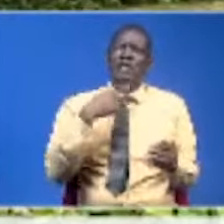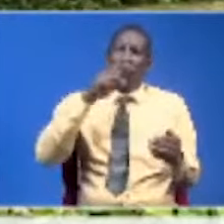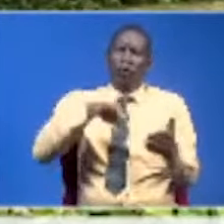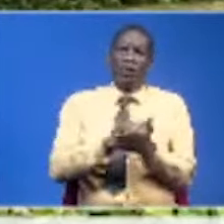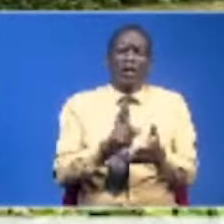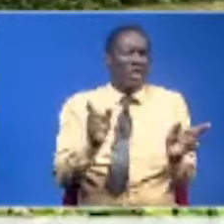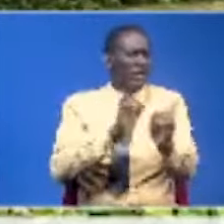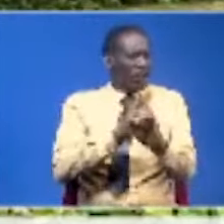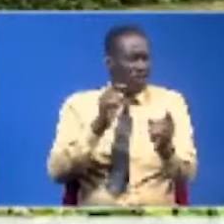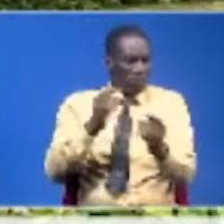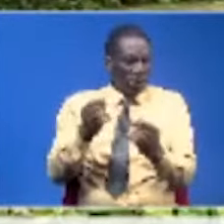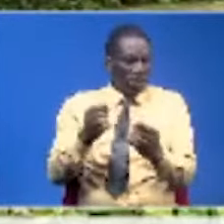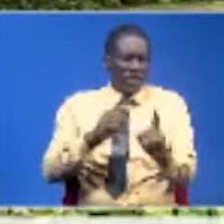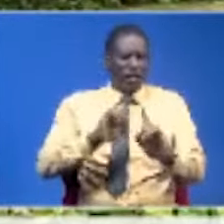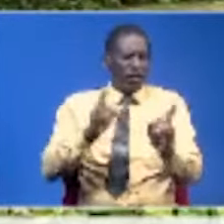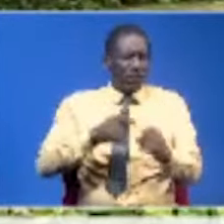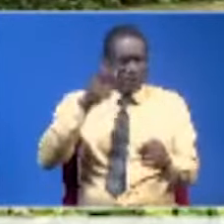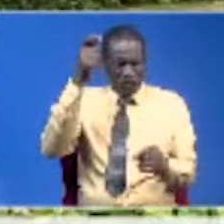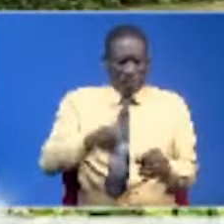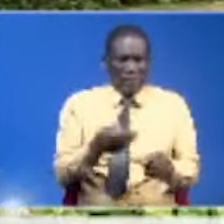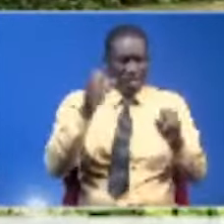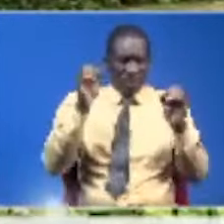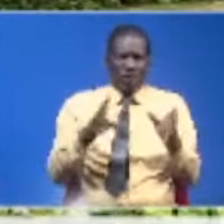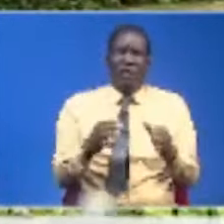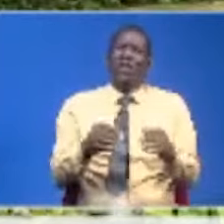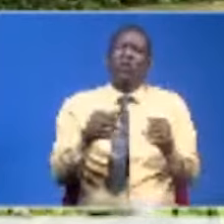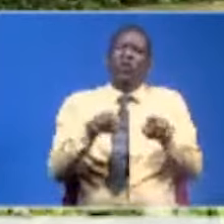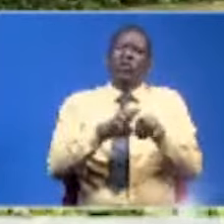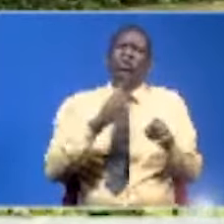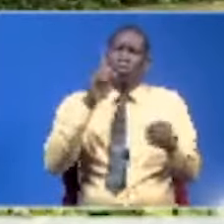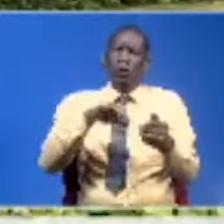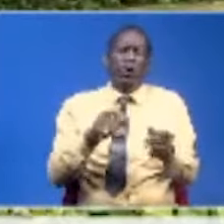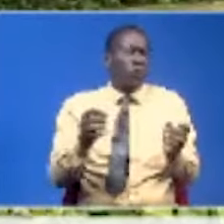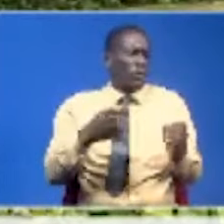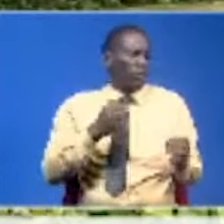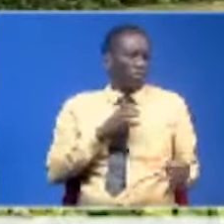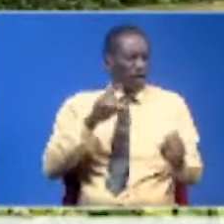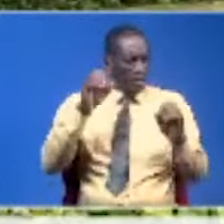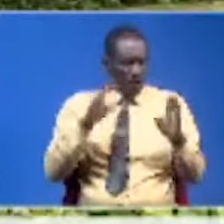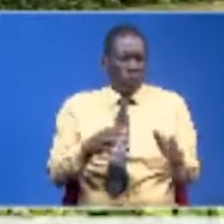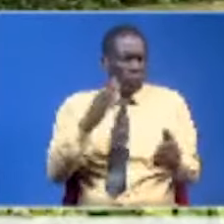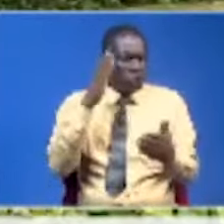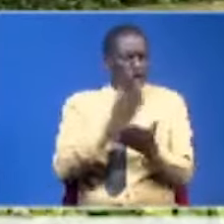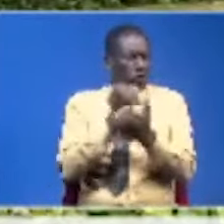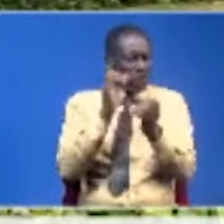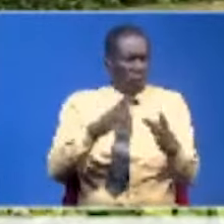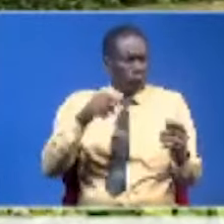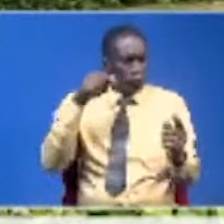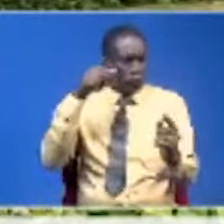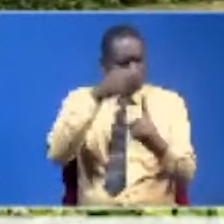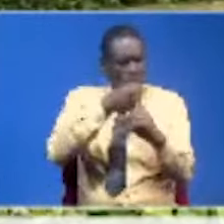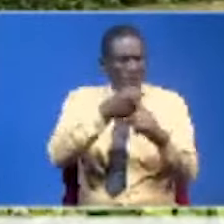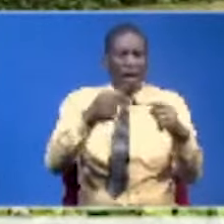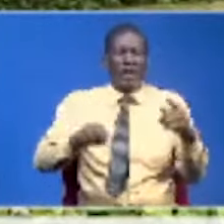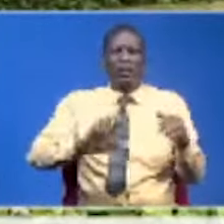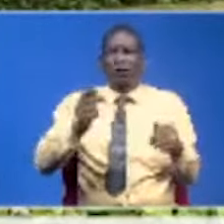hakupata kesi ya haki. Zaidi anasema kwamba hatatingizika katika vita hivi dhidi ya rais William